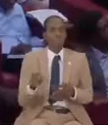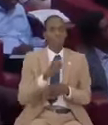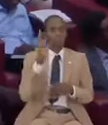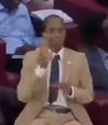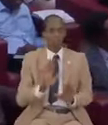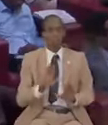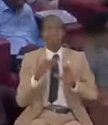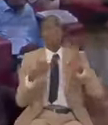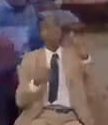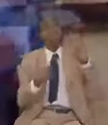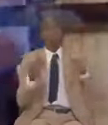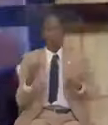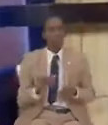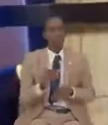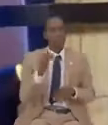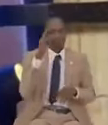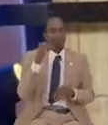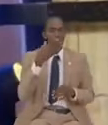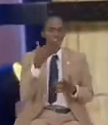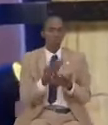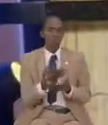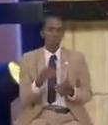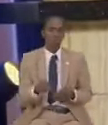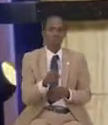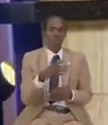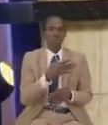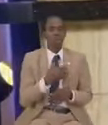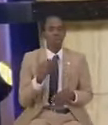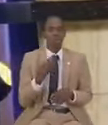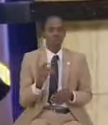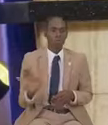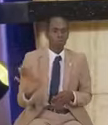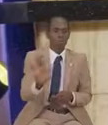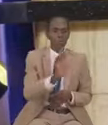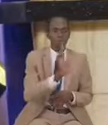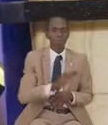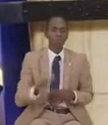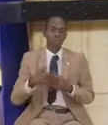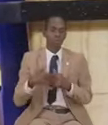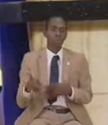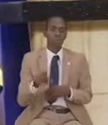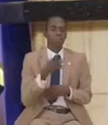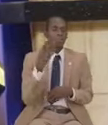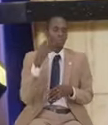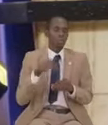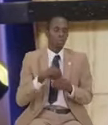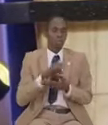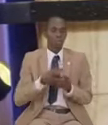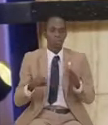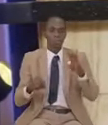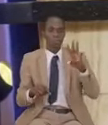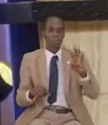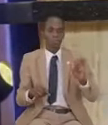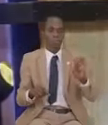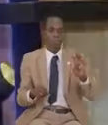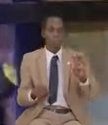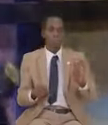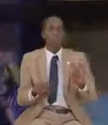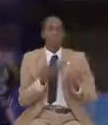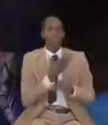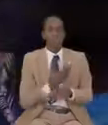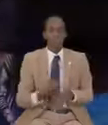aime craignent toujours pour leur bien pour le bonheur et celui de leur enfant après eux 40